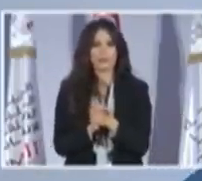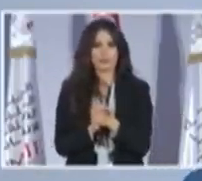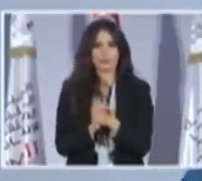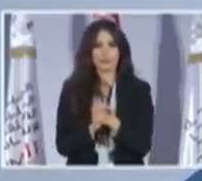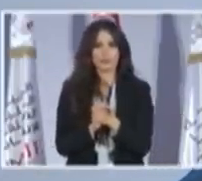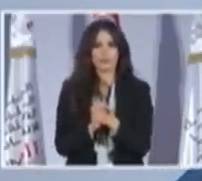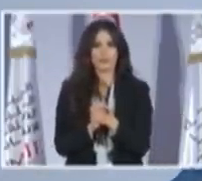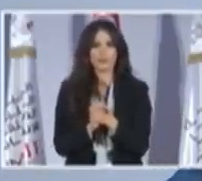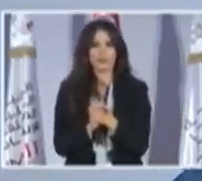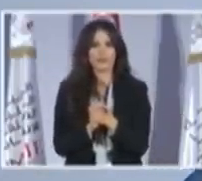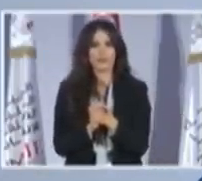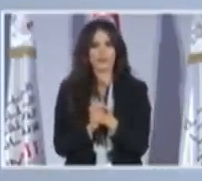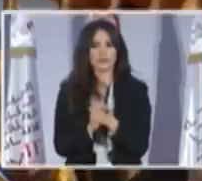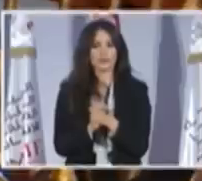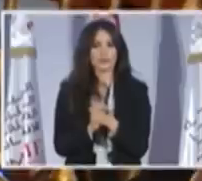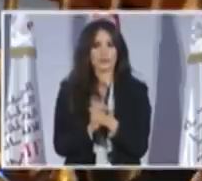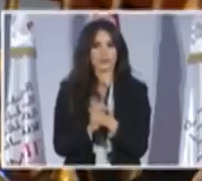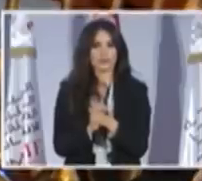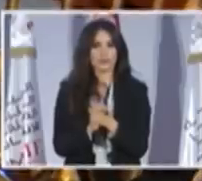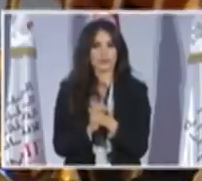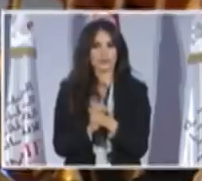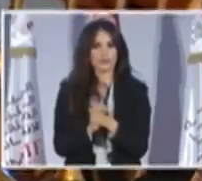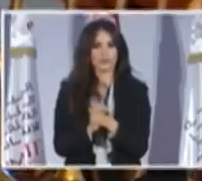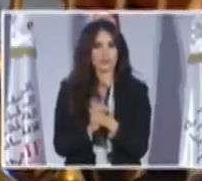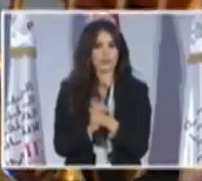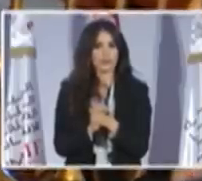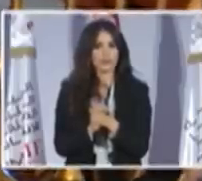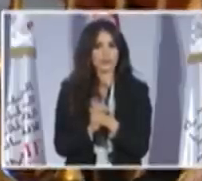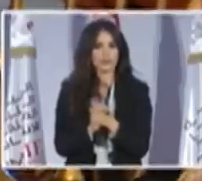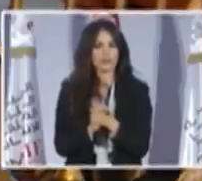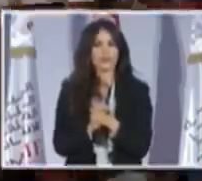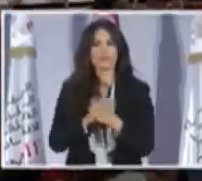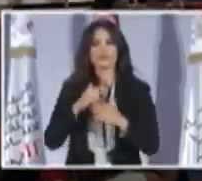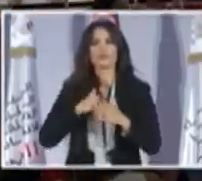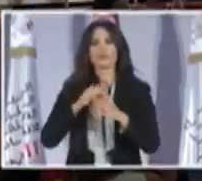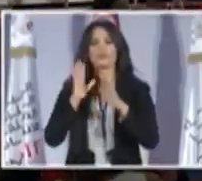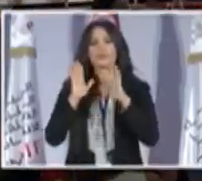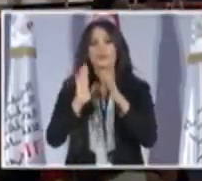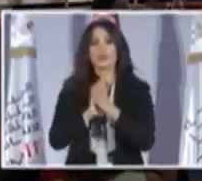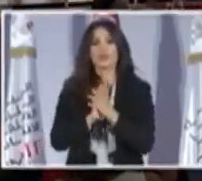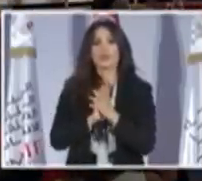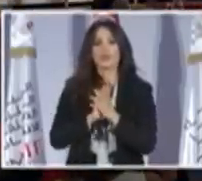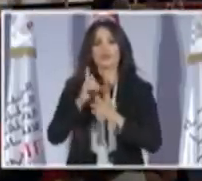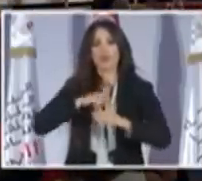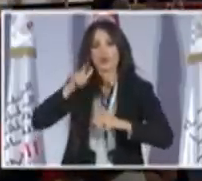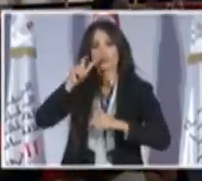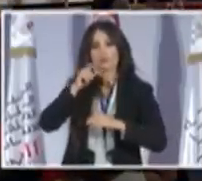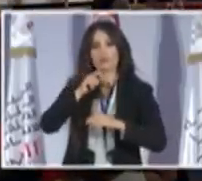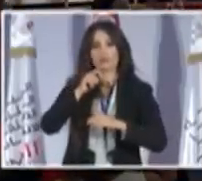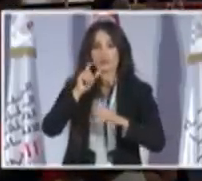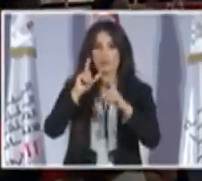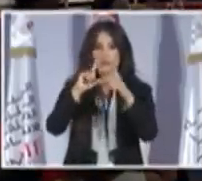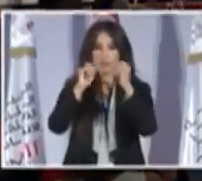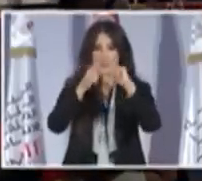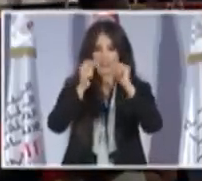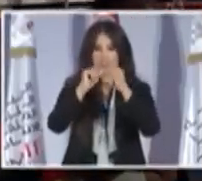القانون المرشح الوضع نكون واضحين بالنسبه للصحافه الاجنبيه يعيش